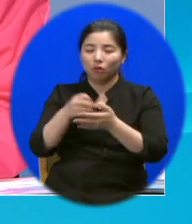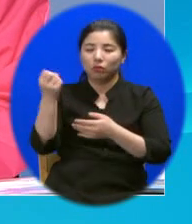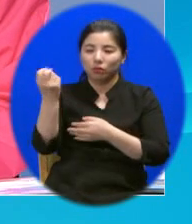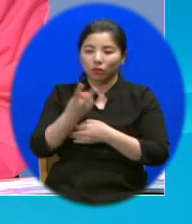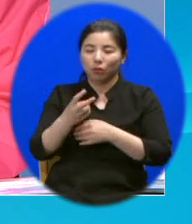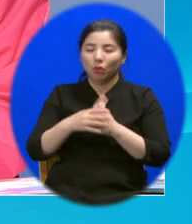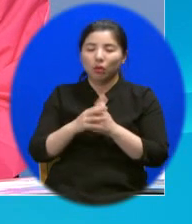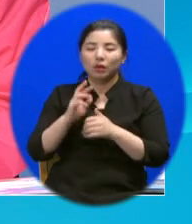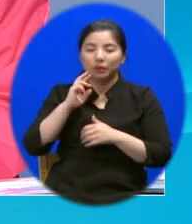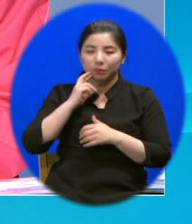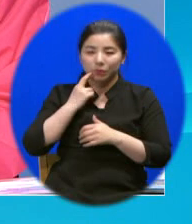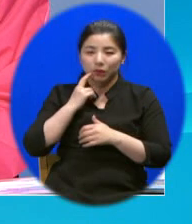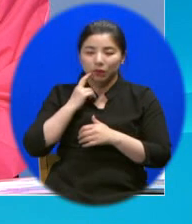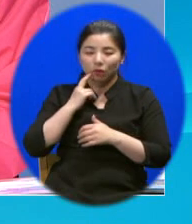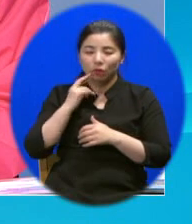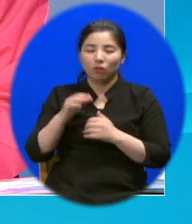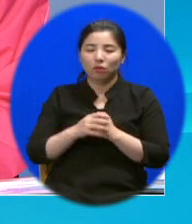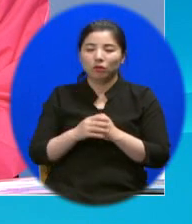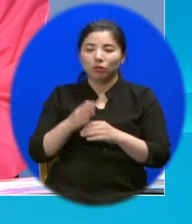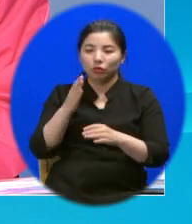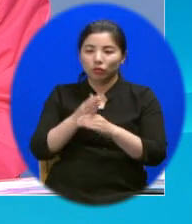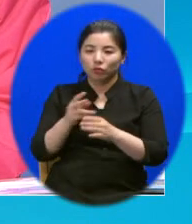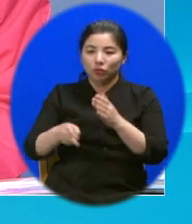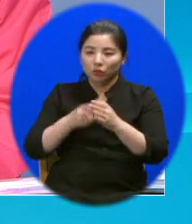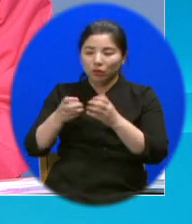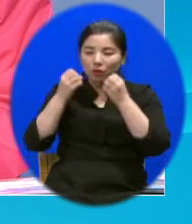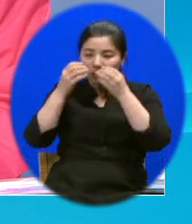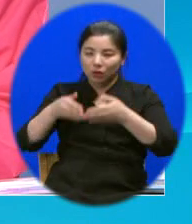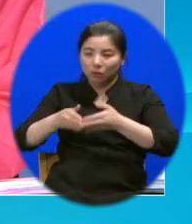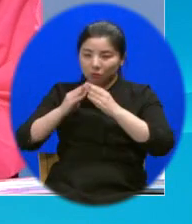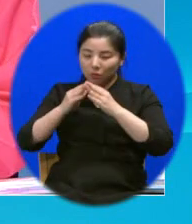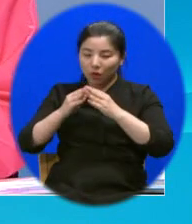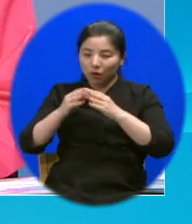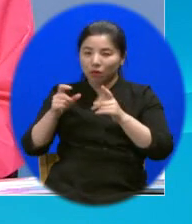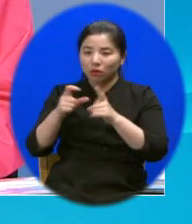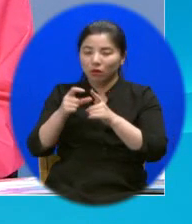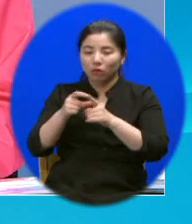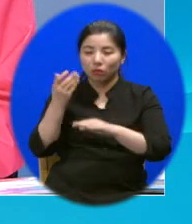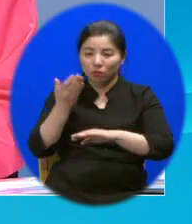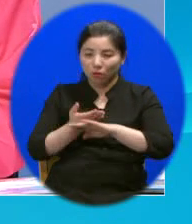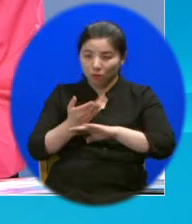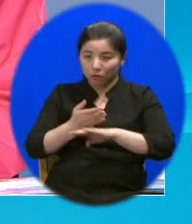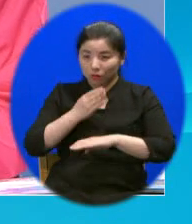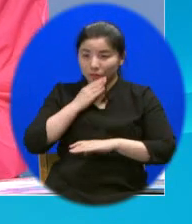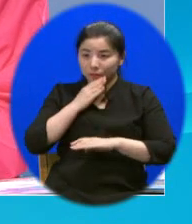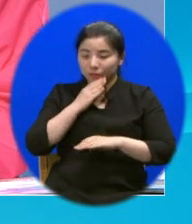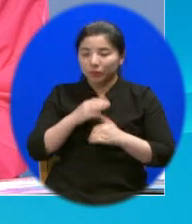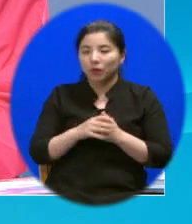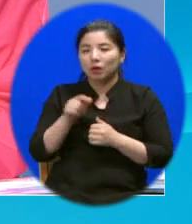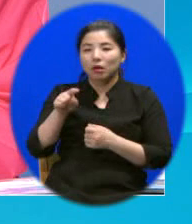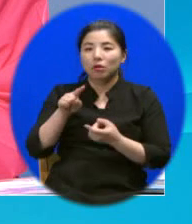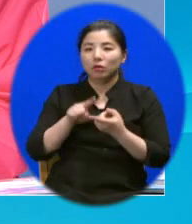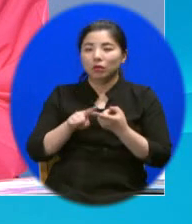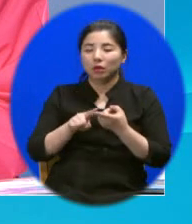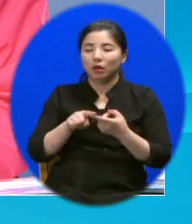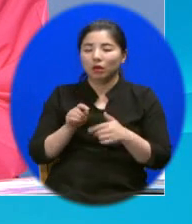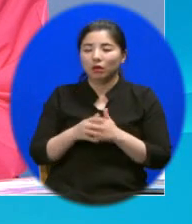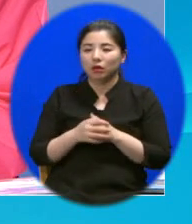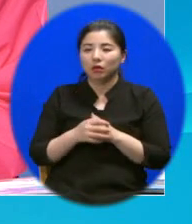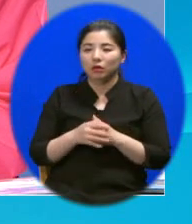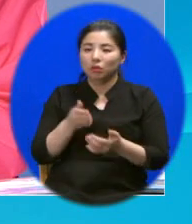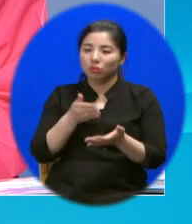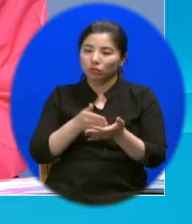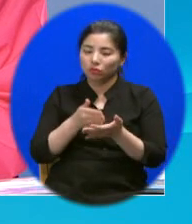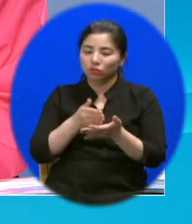그리고 음성군 부분은 중부선 철도 건설 신설 추진 이렇게 표현을 달리 하셨는데 이 부분에 관해서 도